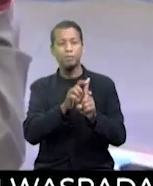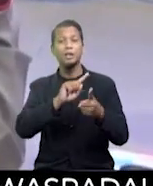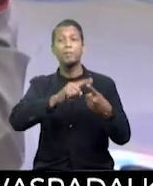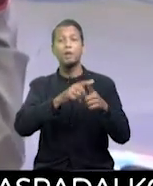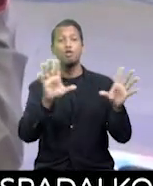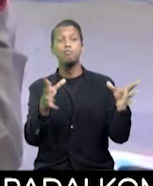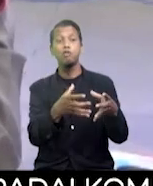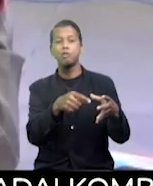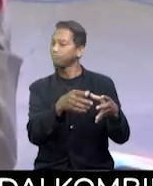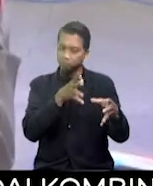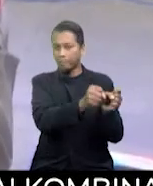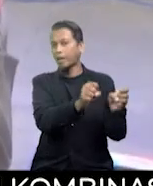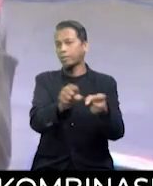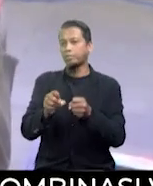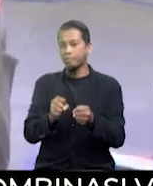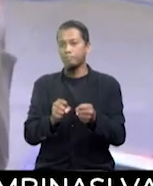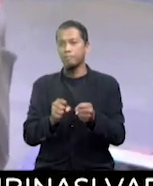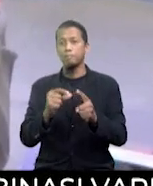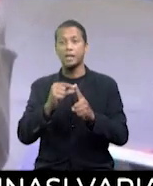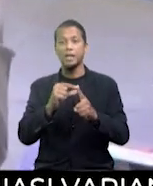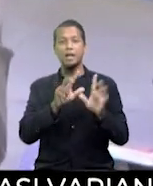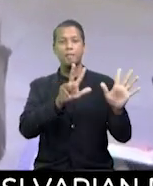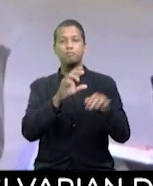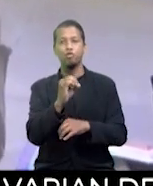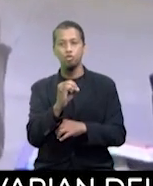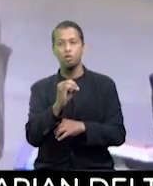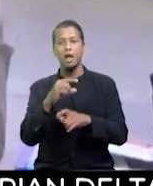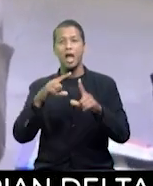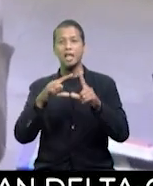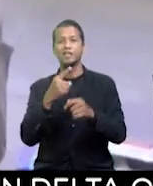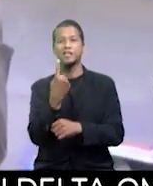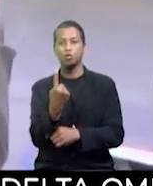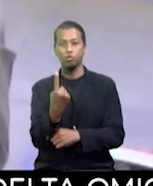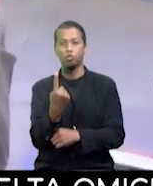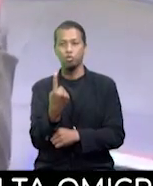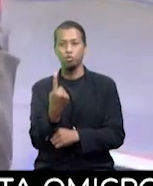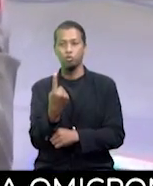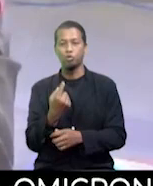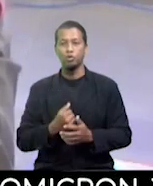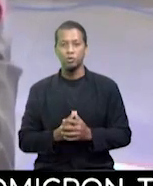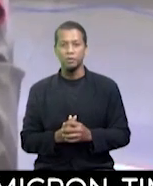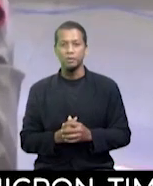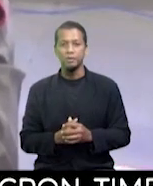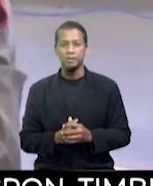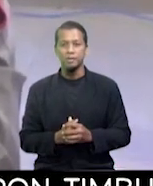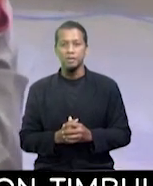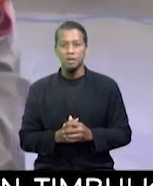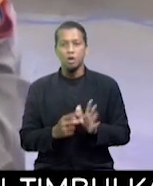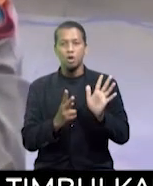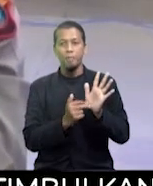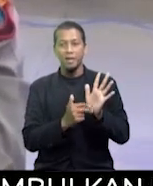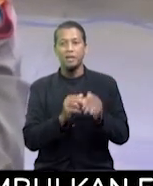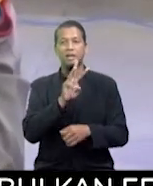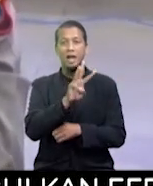kita jerat dengan pasal 80 ayat 1, Yunto 76C Undang-Undang RI nomor 35 tahun